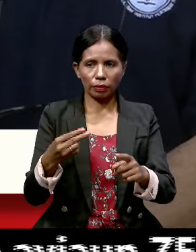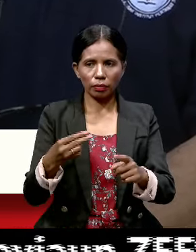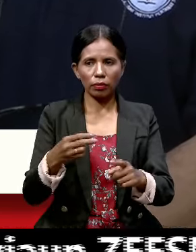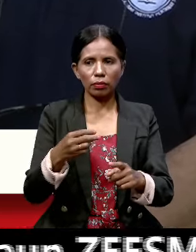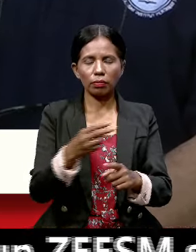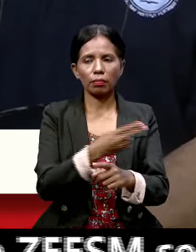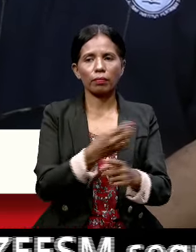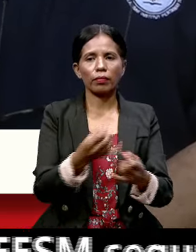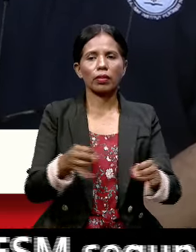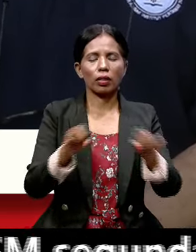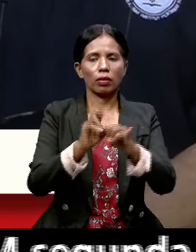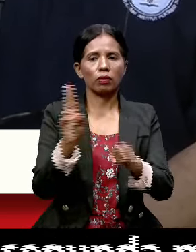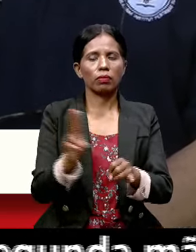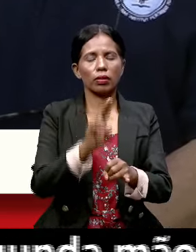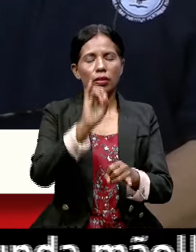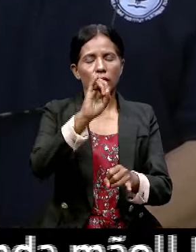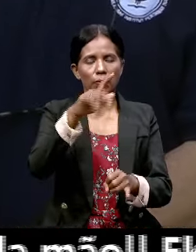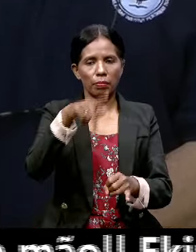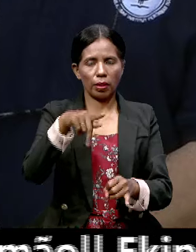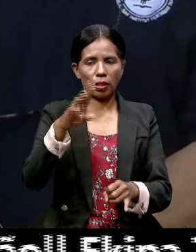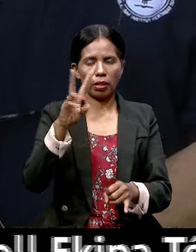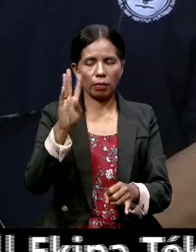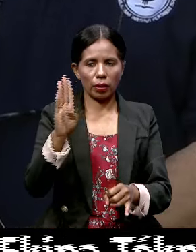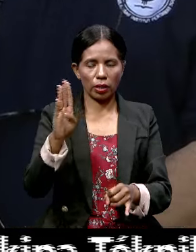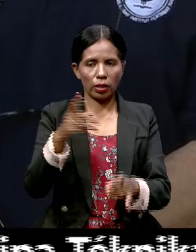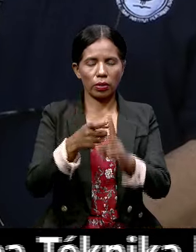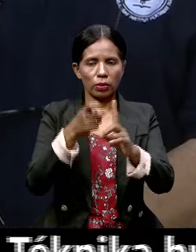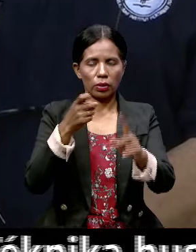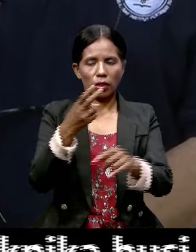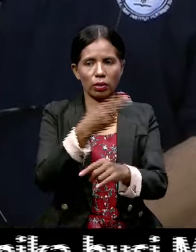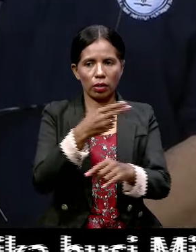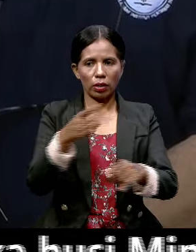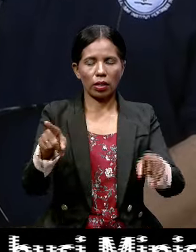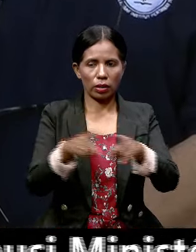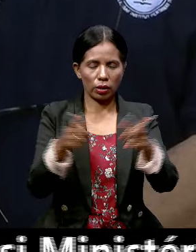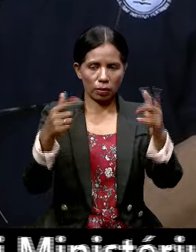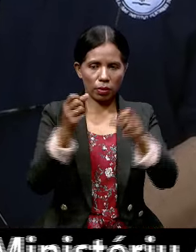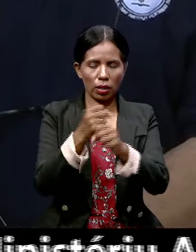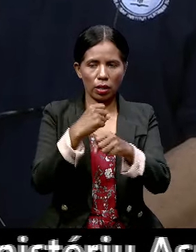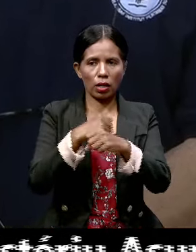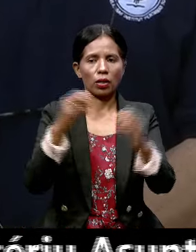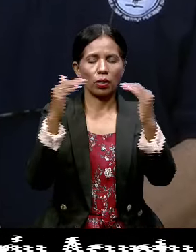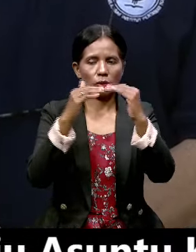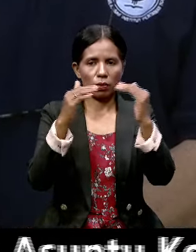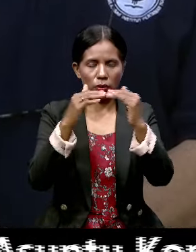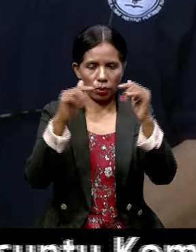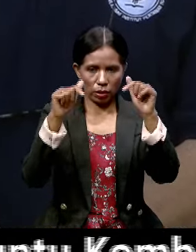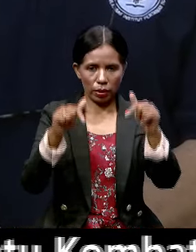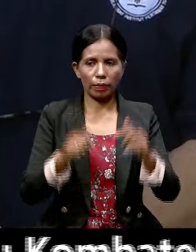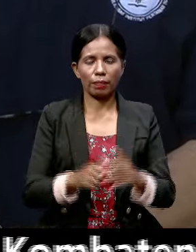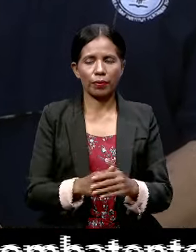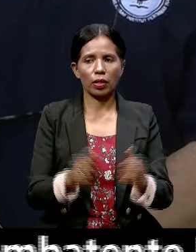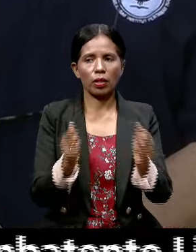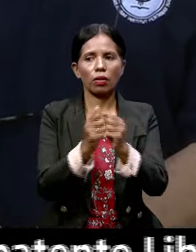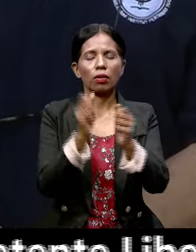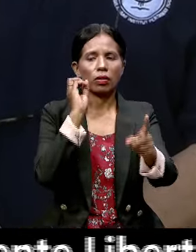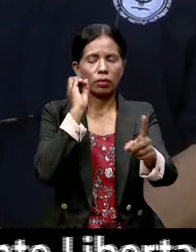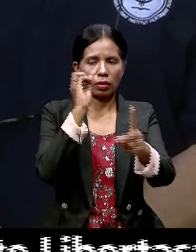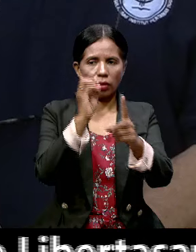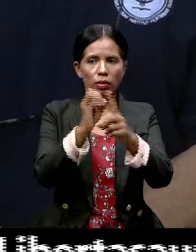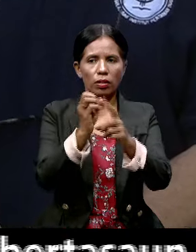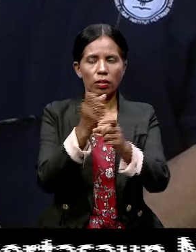institut anesa University IPV nebe maka usi Bogor nebe maka anesa mai halo encontro iane ho objetivo